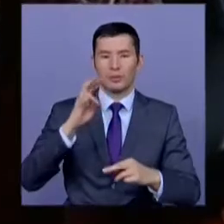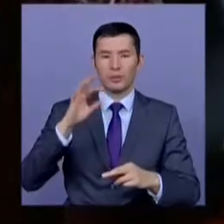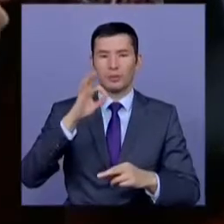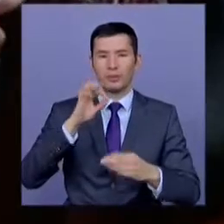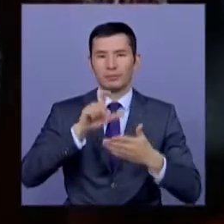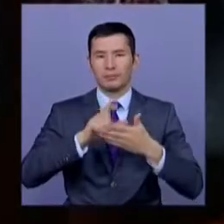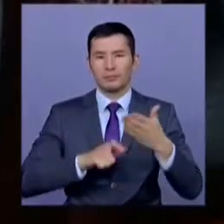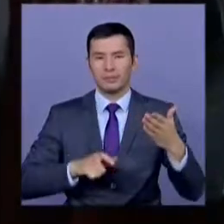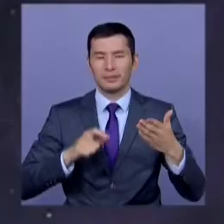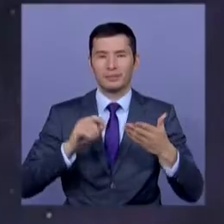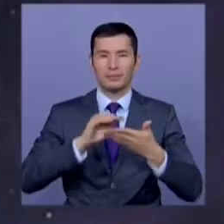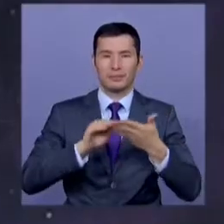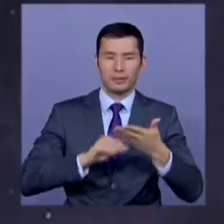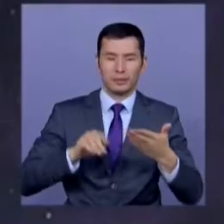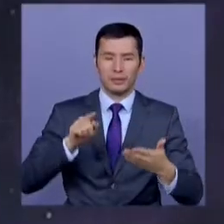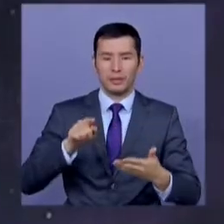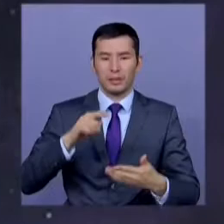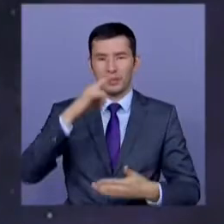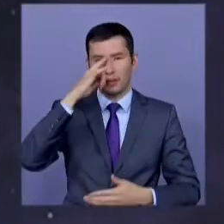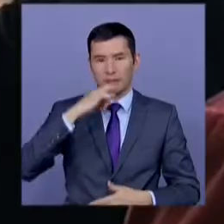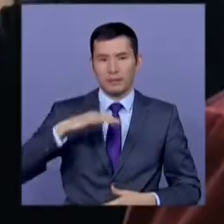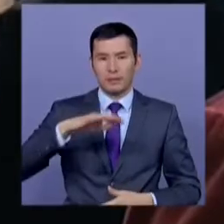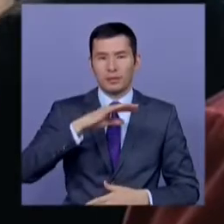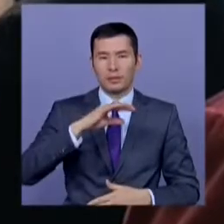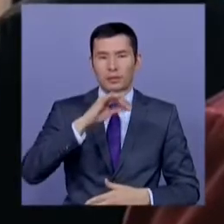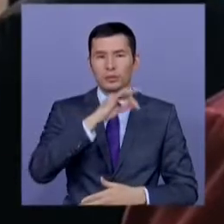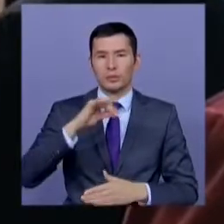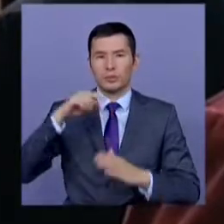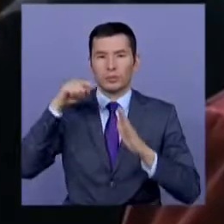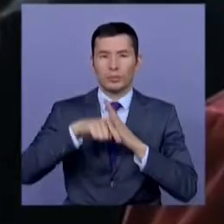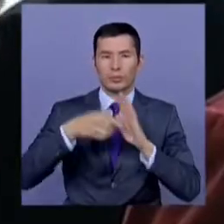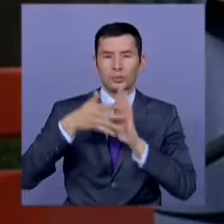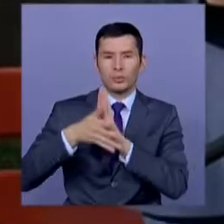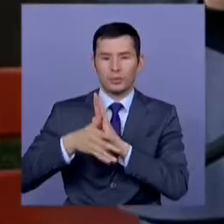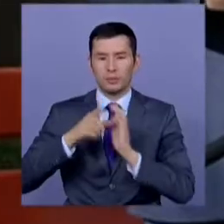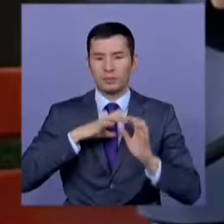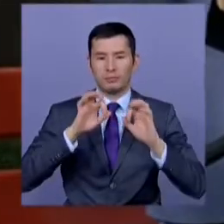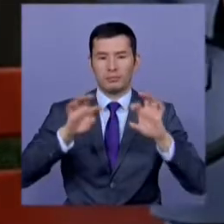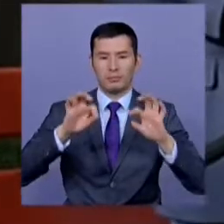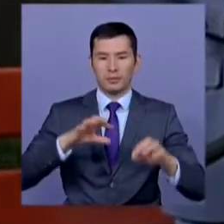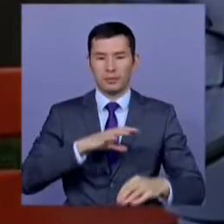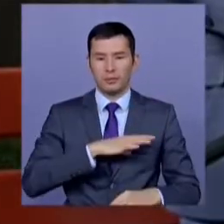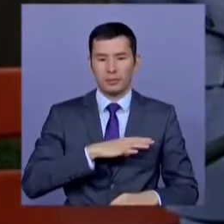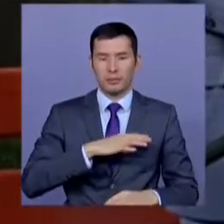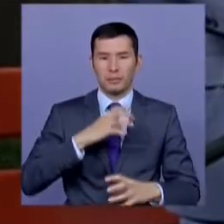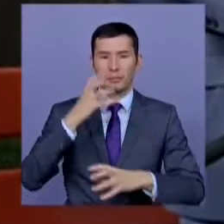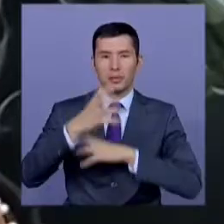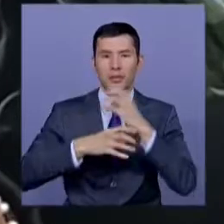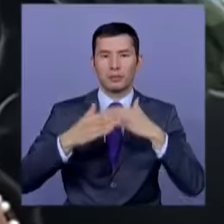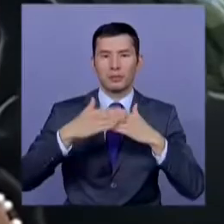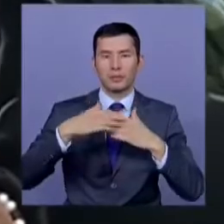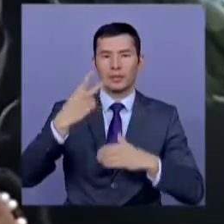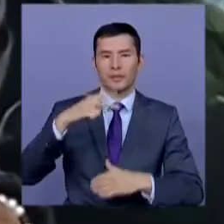мен әңгімелердің авторы. Қазақ халқының терең тарихын көркем сөзбен қағаз бетіне түсірген тұлғаның шығармалары әлемнің 20